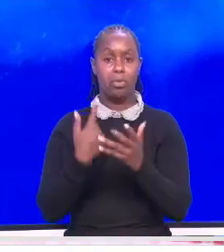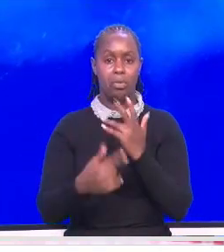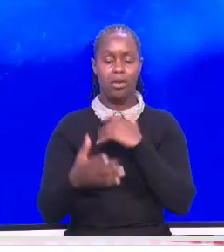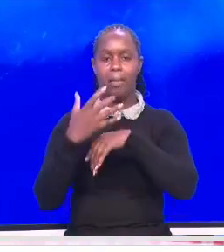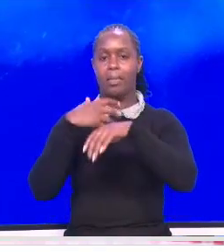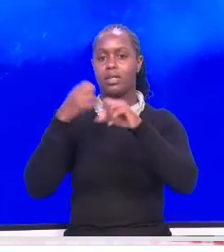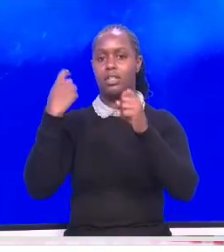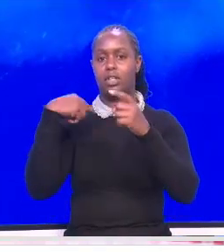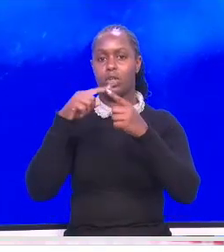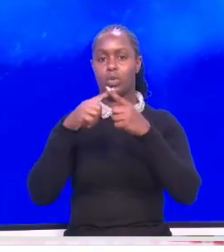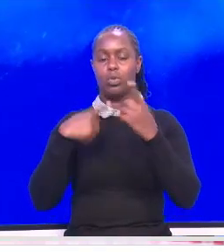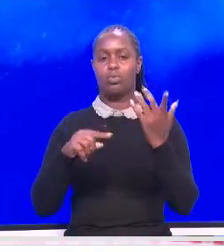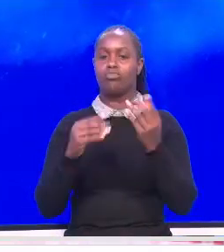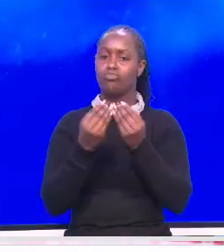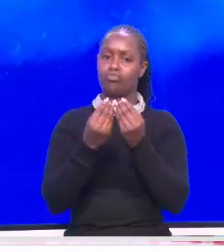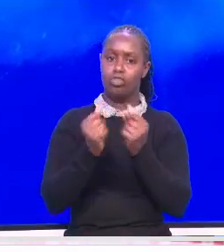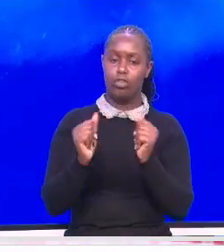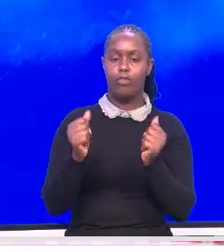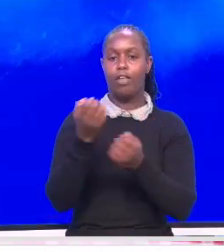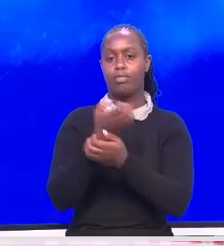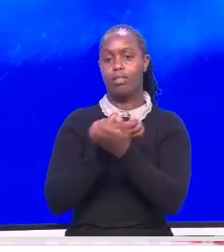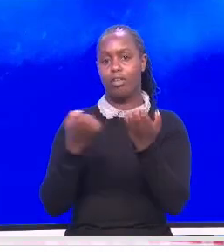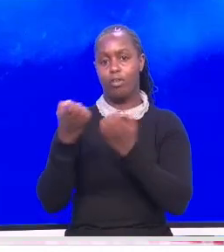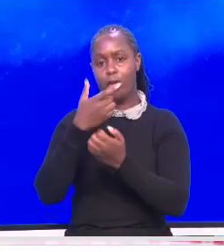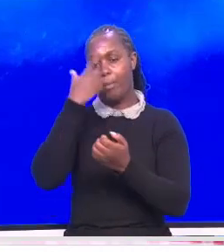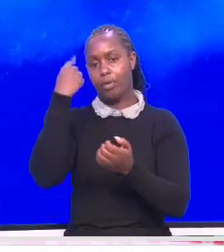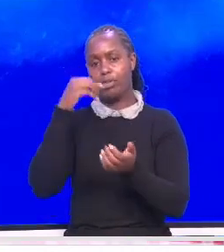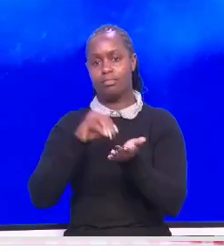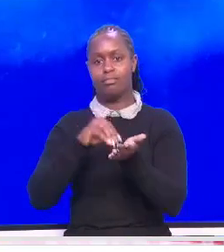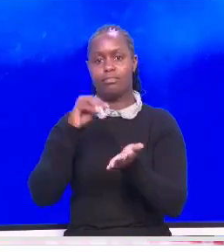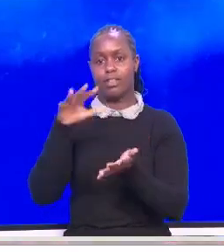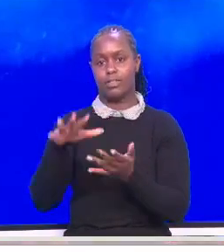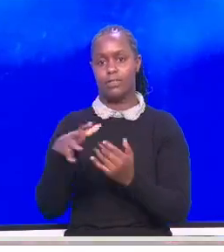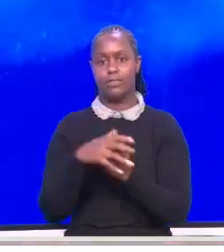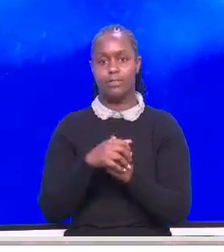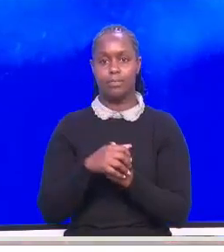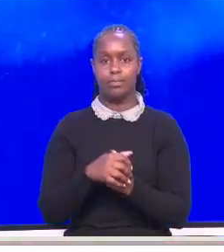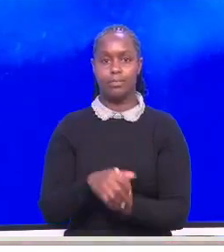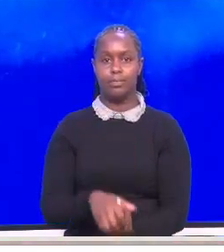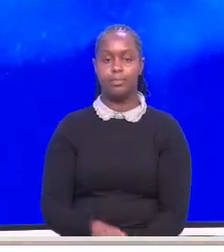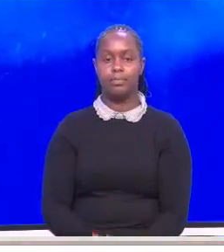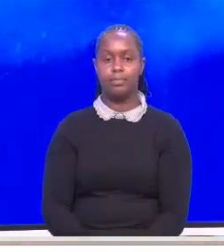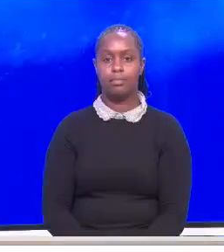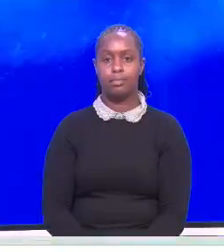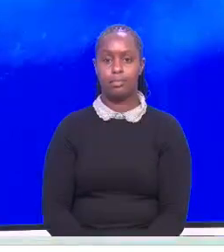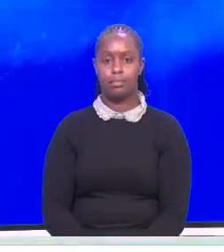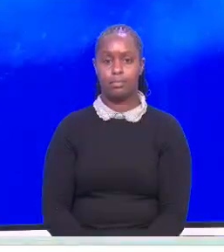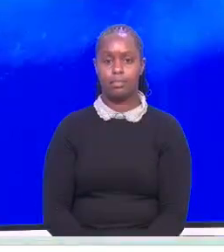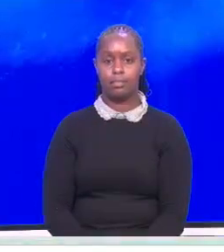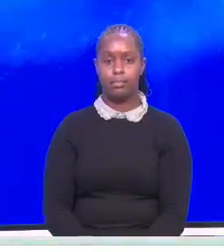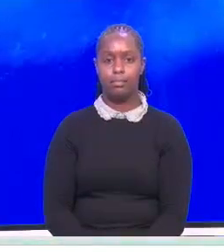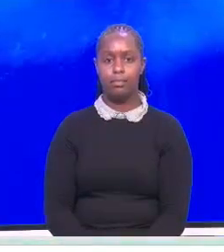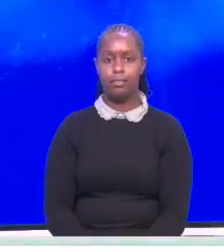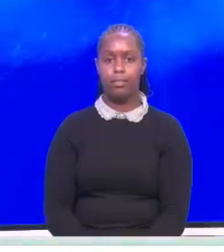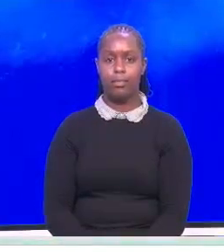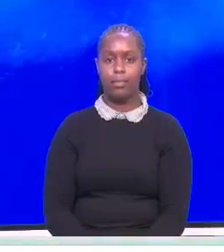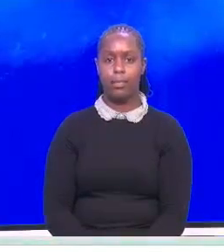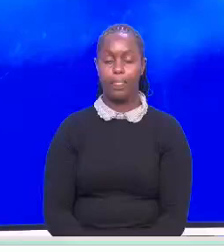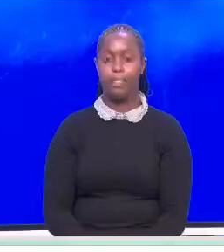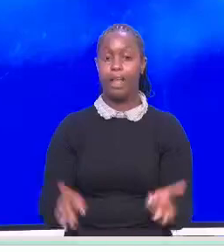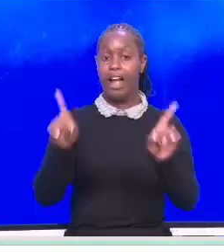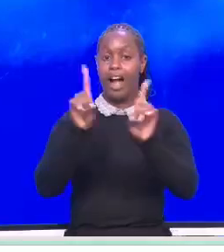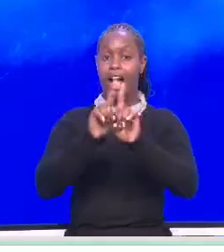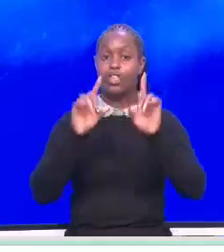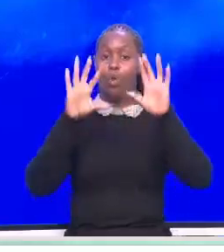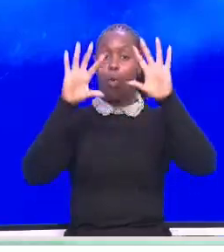kuangazia gharama ya juu ya maisha. Mwanahabari wetu Josephine anatuarifu mengi zaidi. Kenya, Kenya. Huku maadhimisho